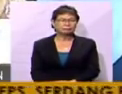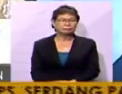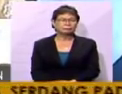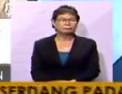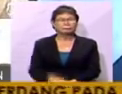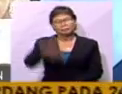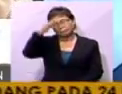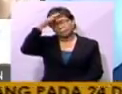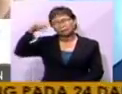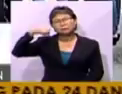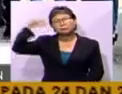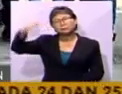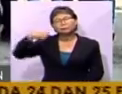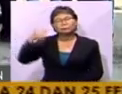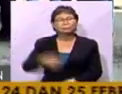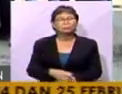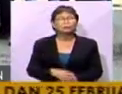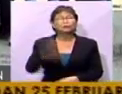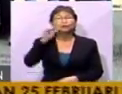Mumut sedara. Sepupu kahwin.